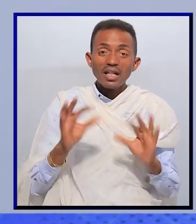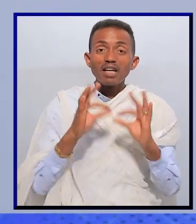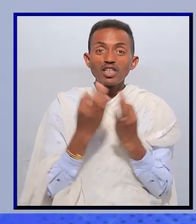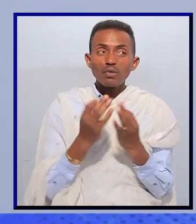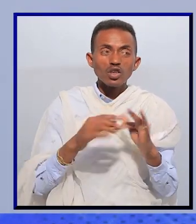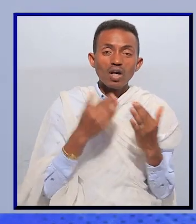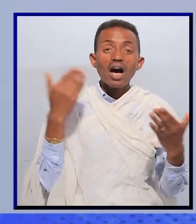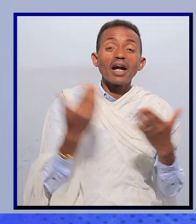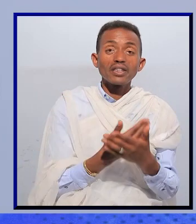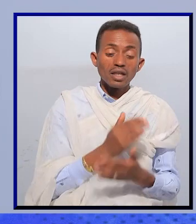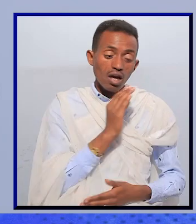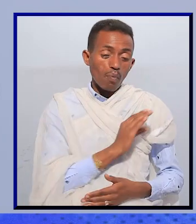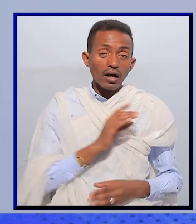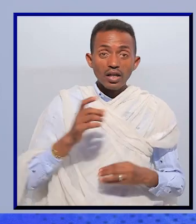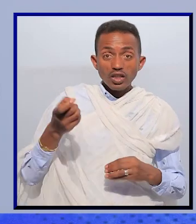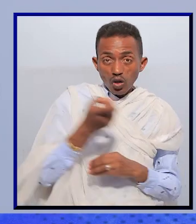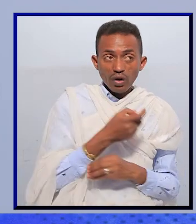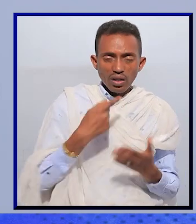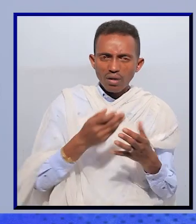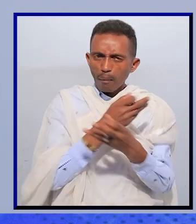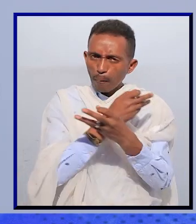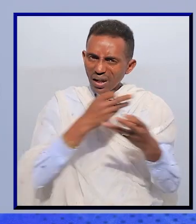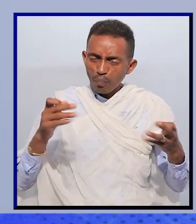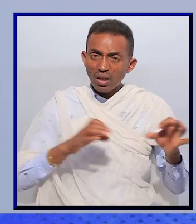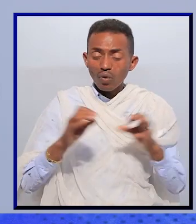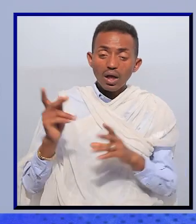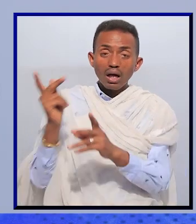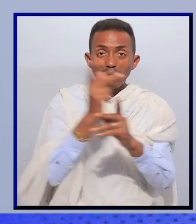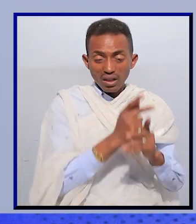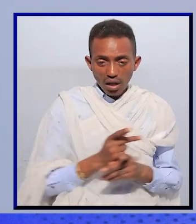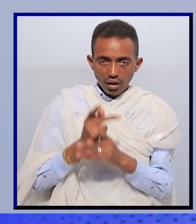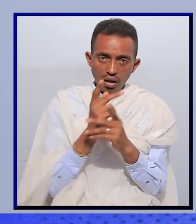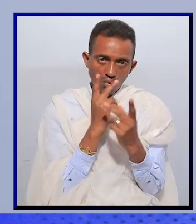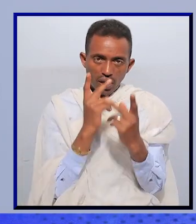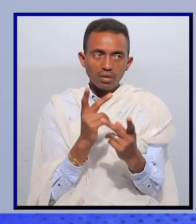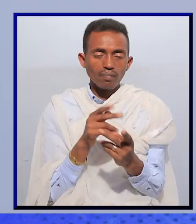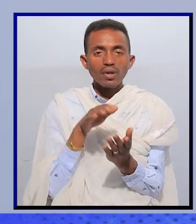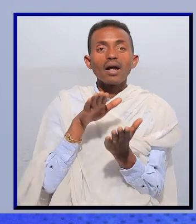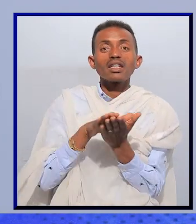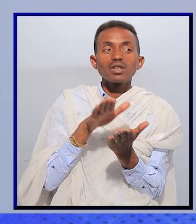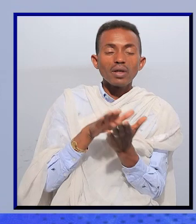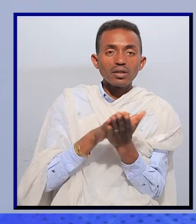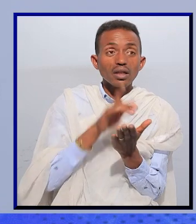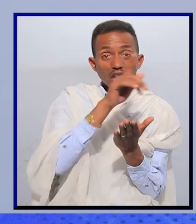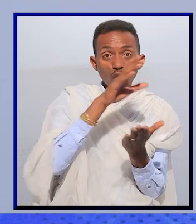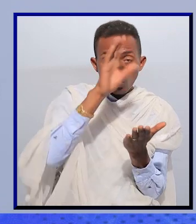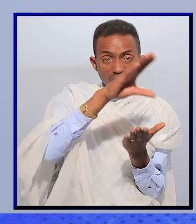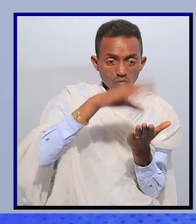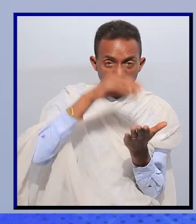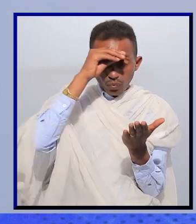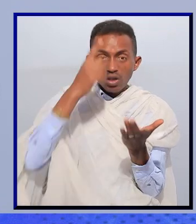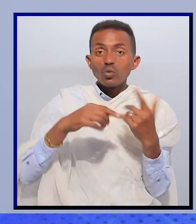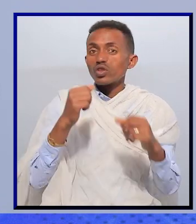ነው ከዛ ጀምሮ አዲስ ባህሪ ስለሆነ ይሄን በደንብ በጥንቃቄ መመልከት ያስፈልጋል። ለምን ከትምህርት ቤት ይሄን ነገር ተምሮት